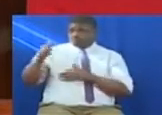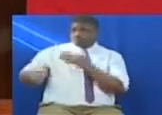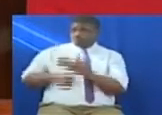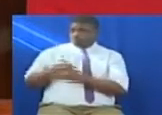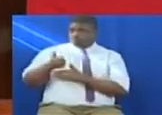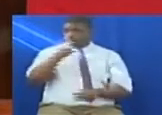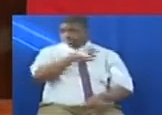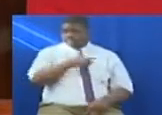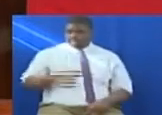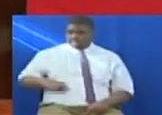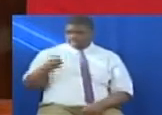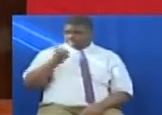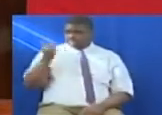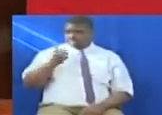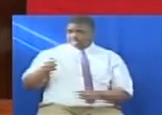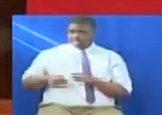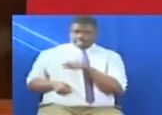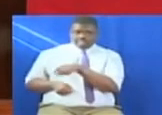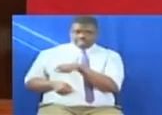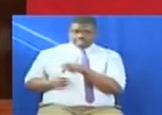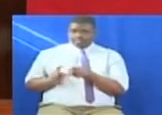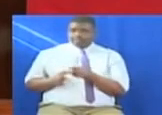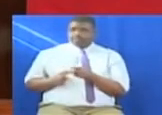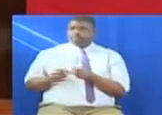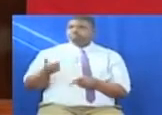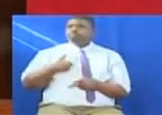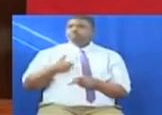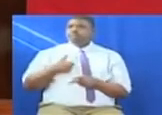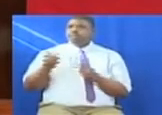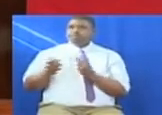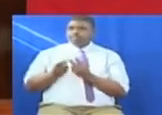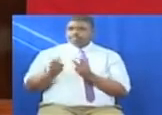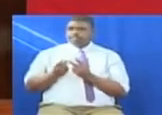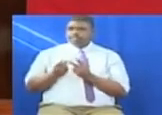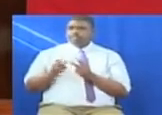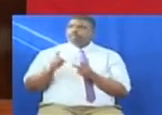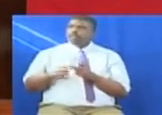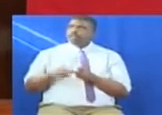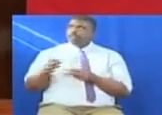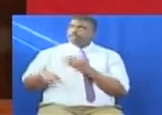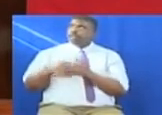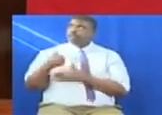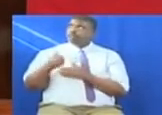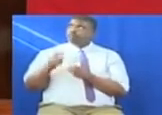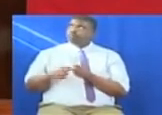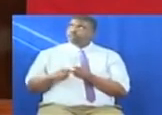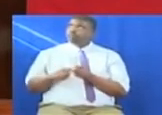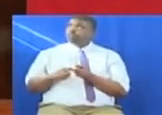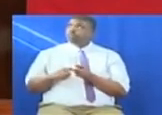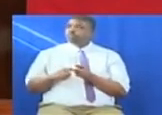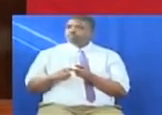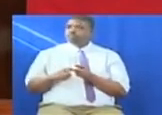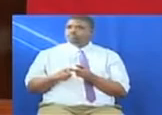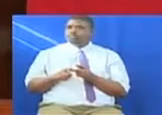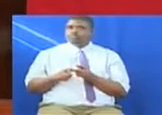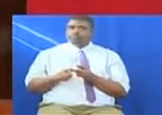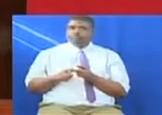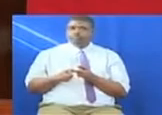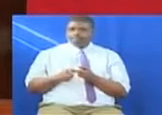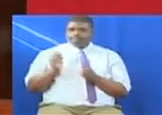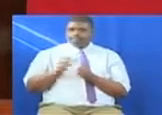wetu wa Jamhuri ya Muungano wa Tanzania, mimi kama kiongozi na naamini viongozi wengine pia tumejifunza